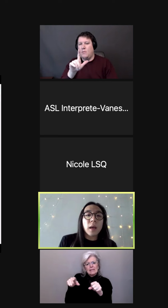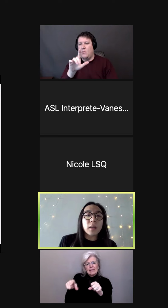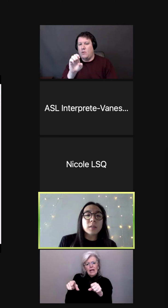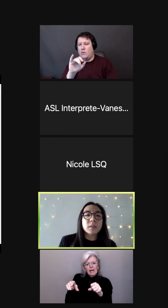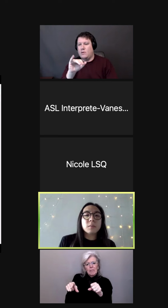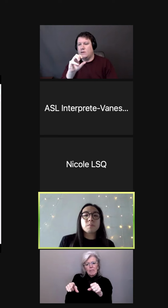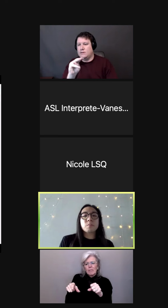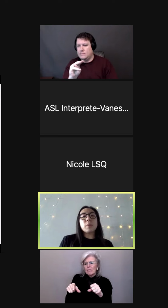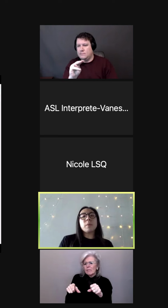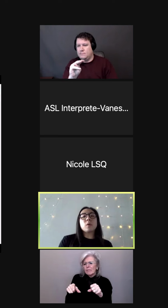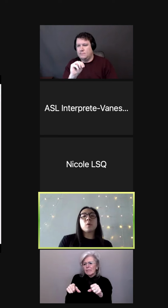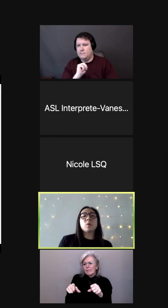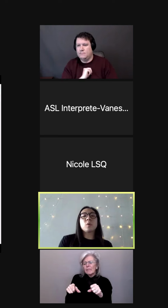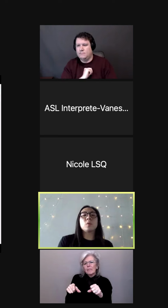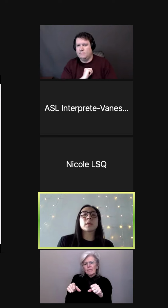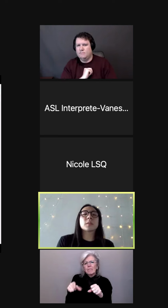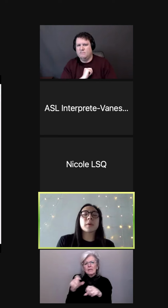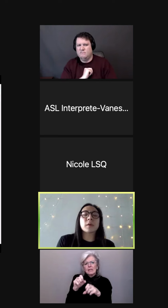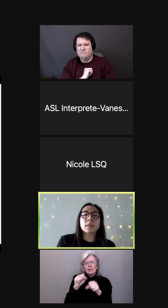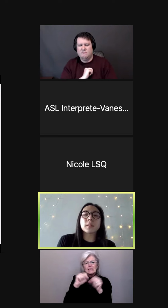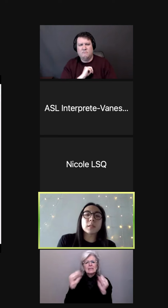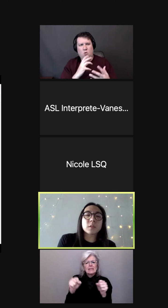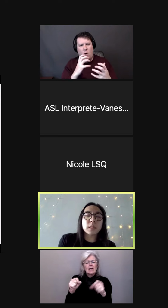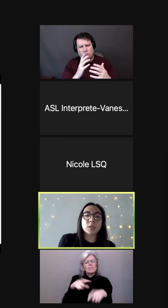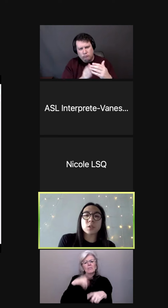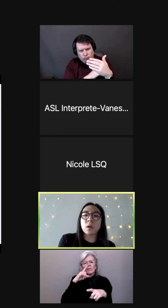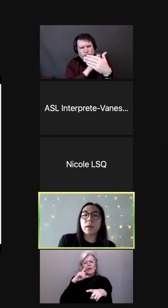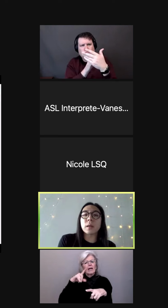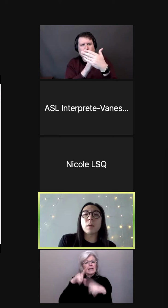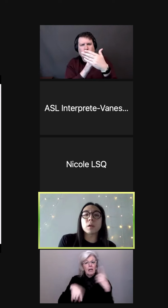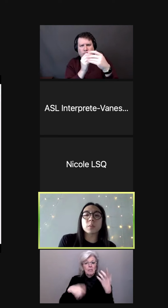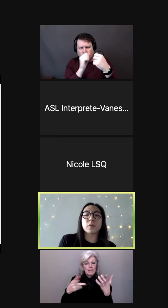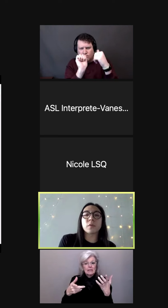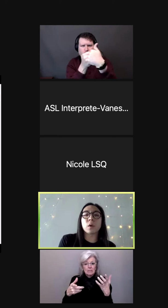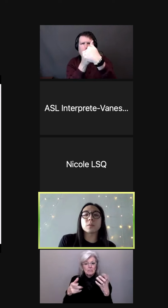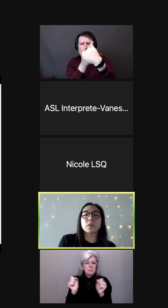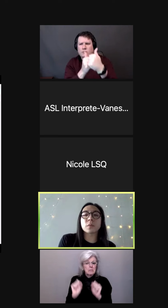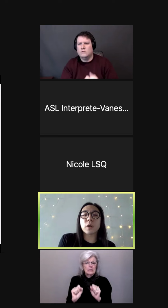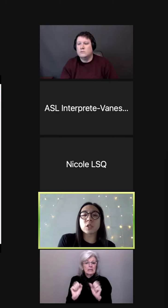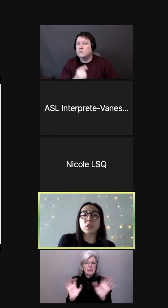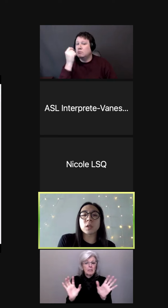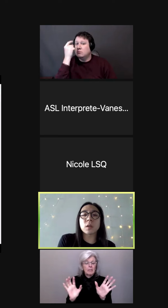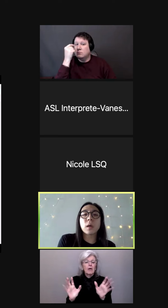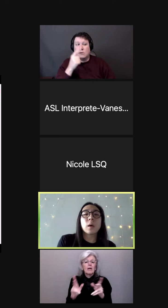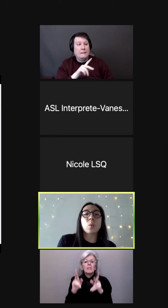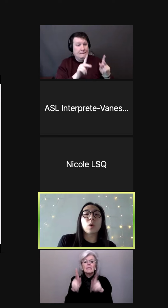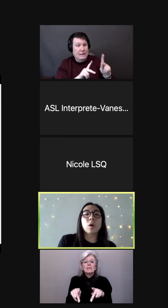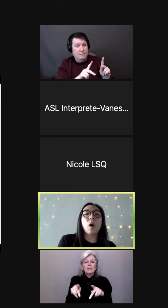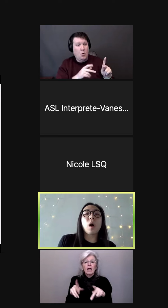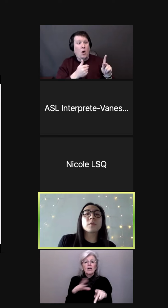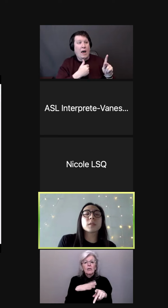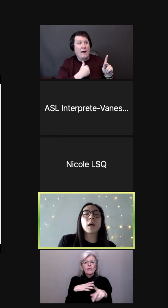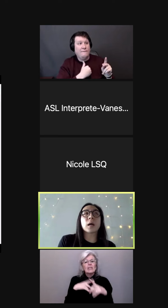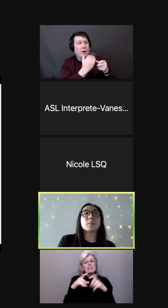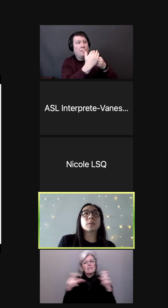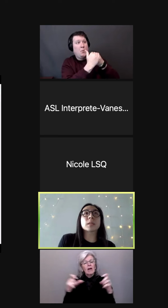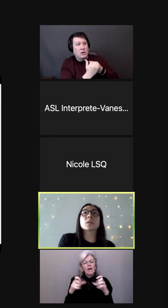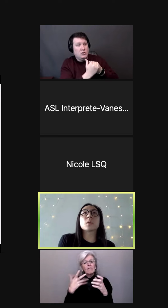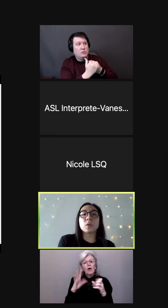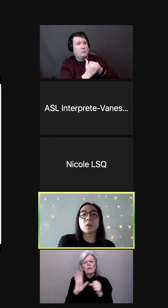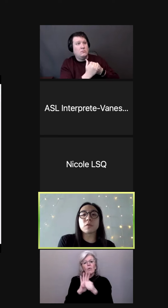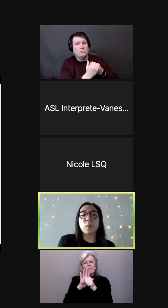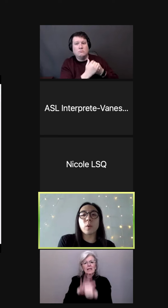l'incapacitisme soit possible. Les personnes qui subissent différentes formes d'oppression